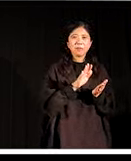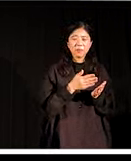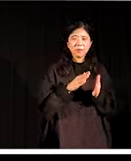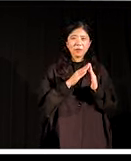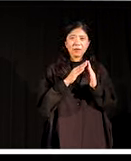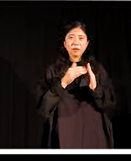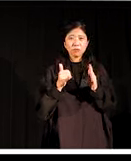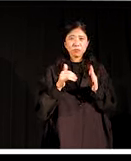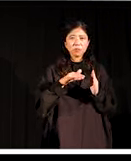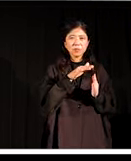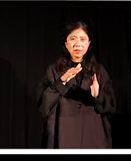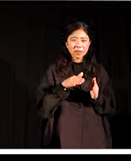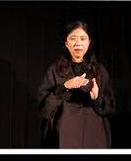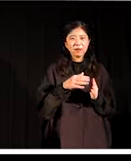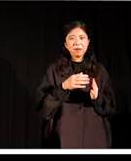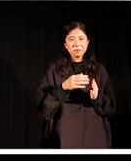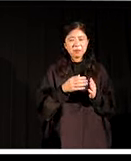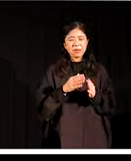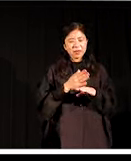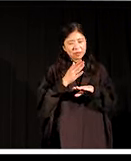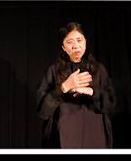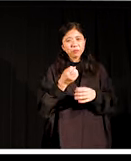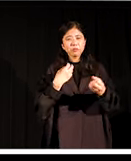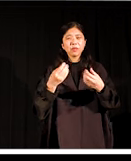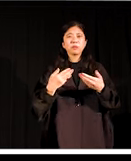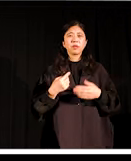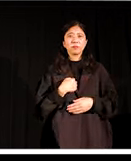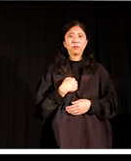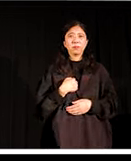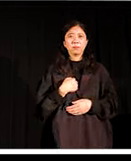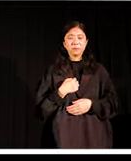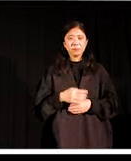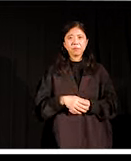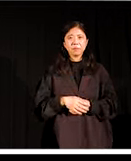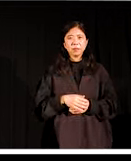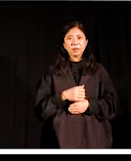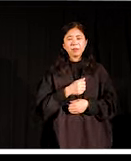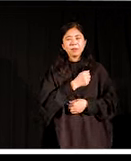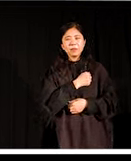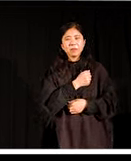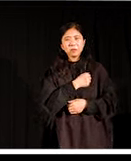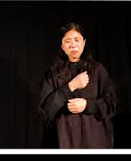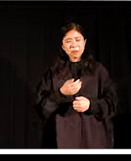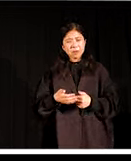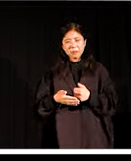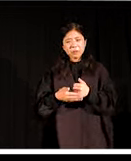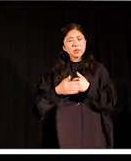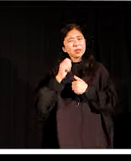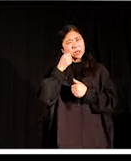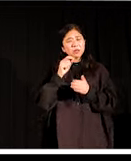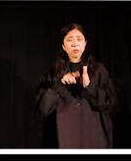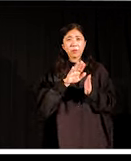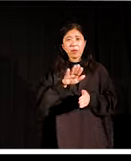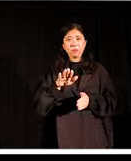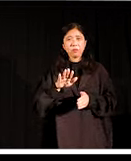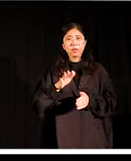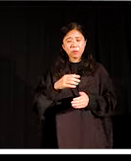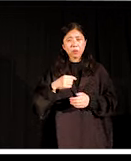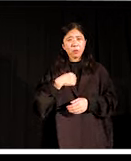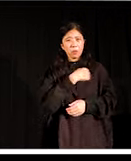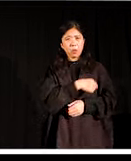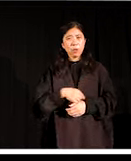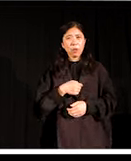ありがとうっていう風に言ってくれるんですねなのでどうしても命を少救えないことはあるんですがあの心を救うこと